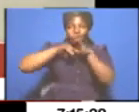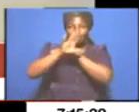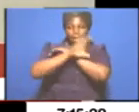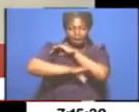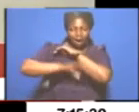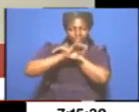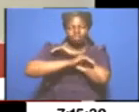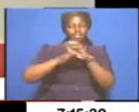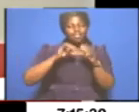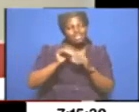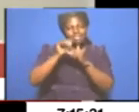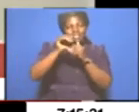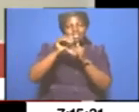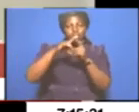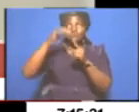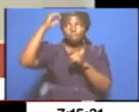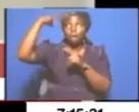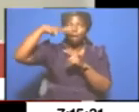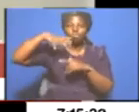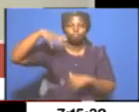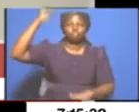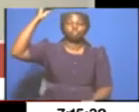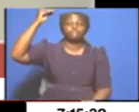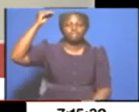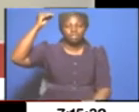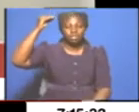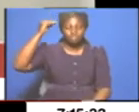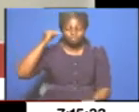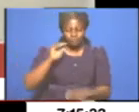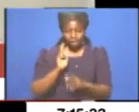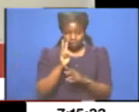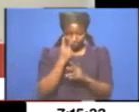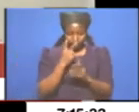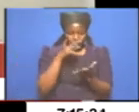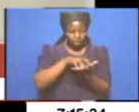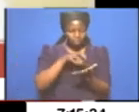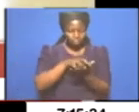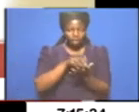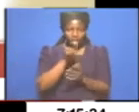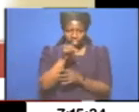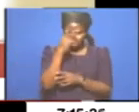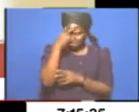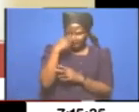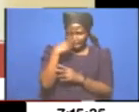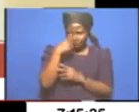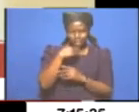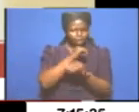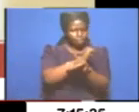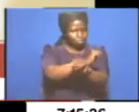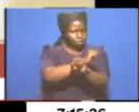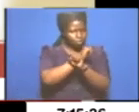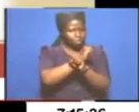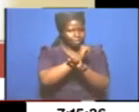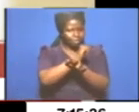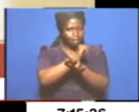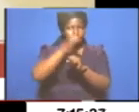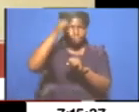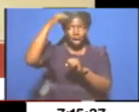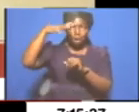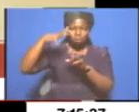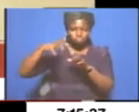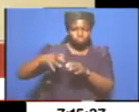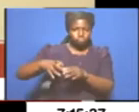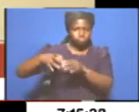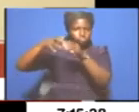kwa umeme. Kwenye shtaka la pili, inadaiwa kwamba washukiwa walishindwa kulinda milingoti ya umeme katika kituo